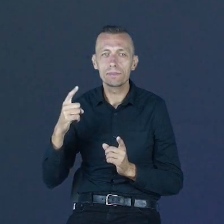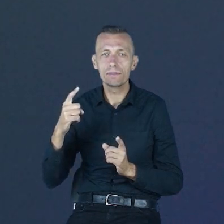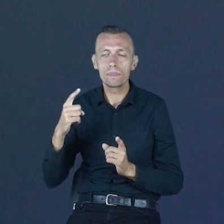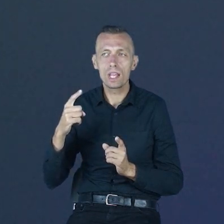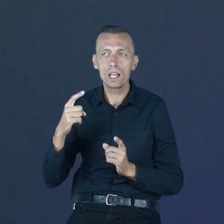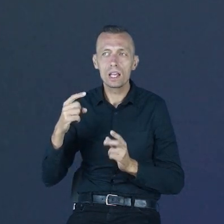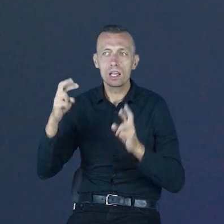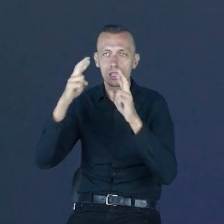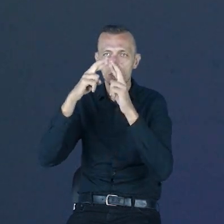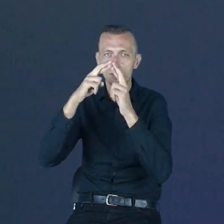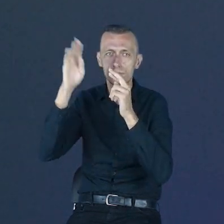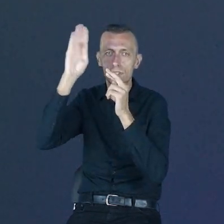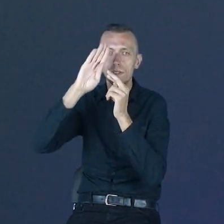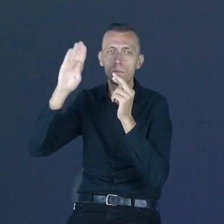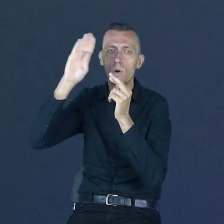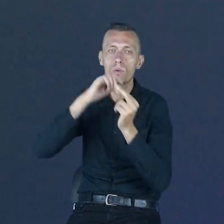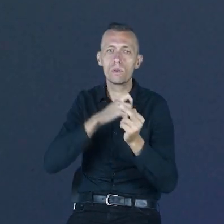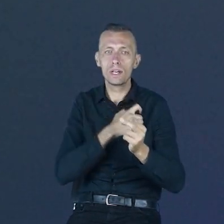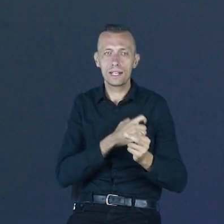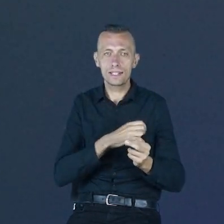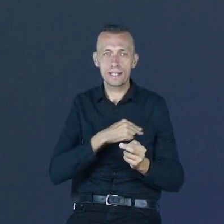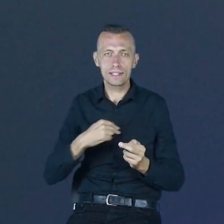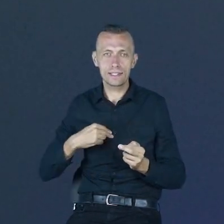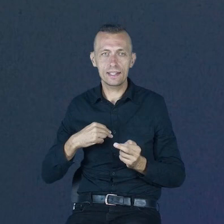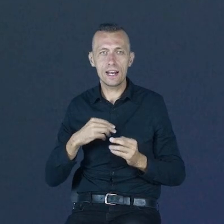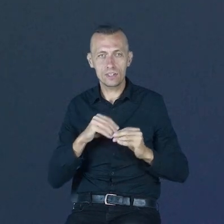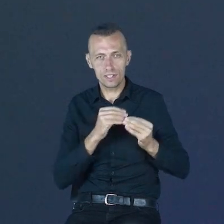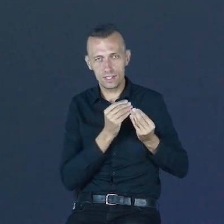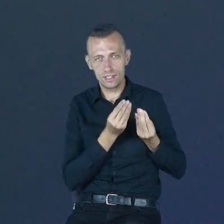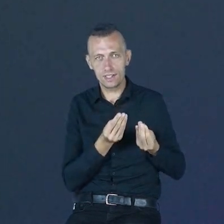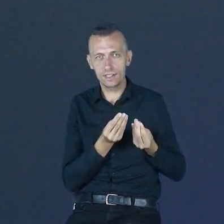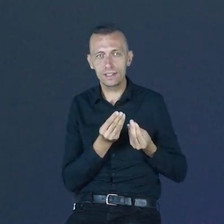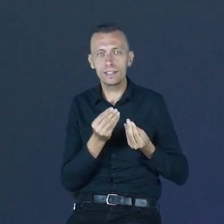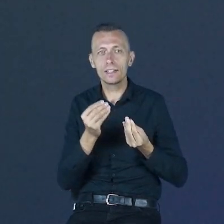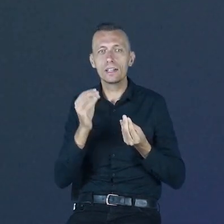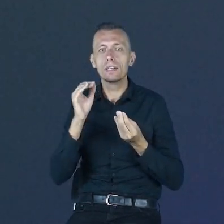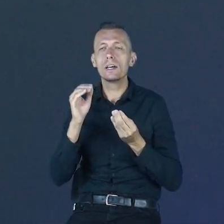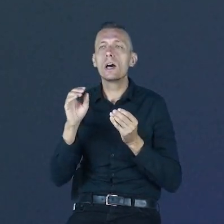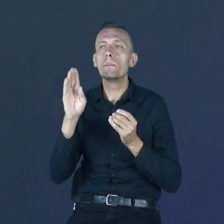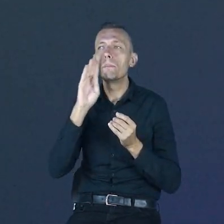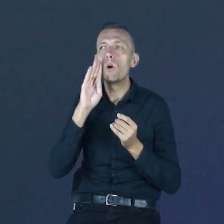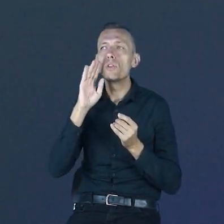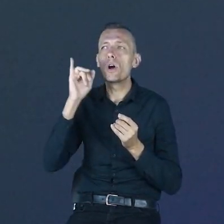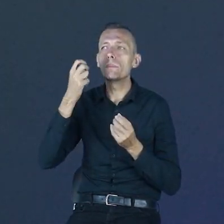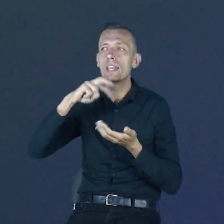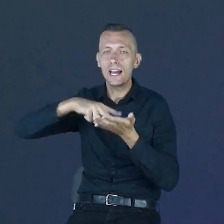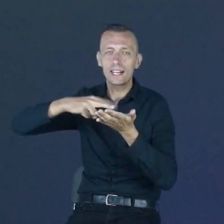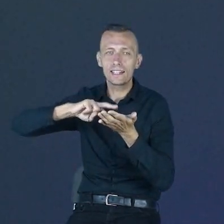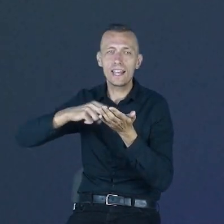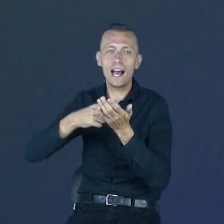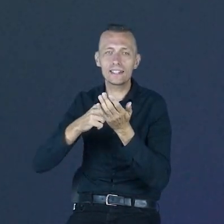tym stanie tańca miłości z ukochanym oblubieńcem. W tym stanie tańca miłości z